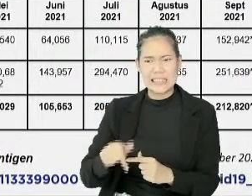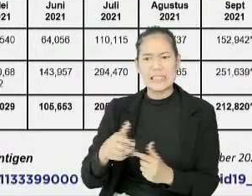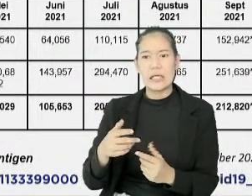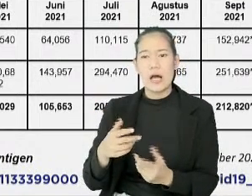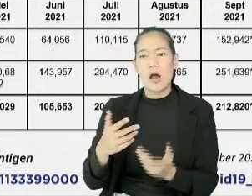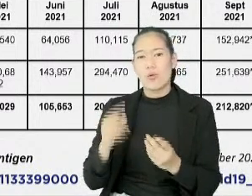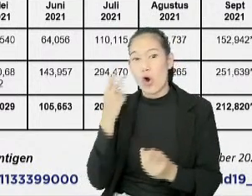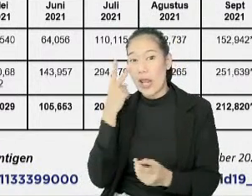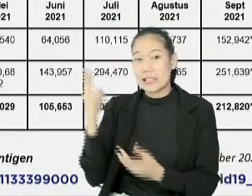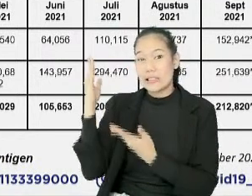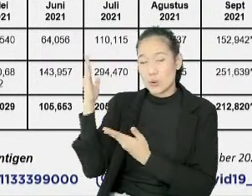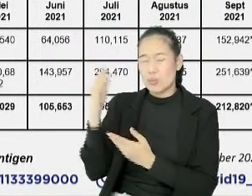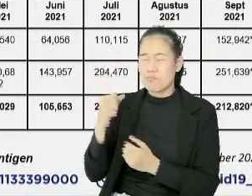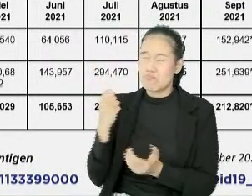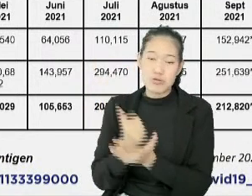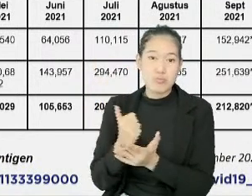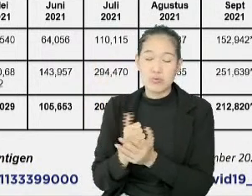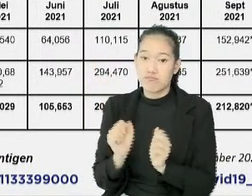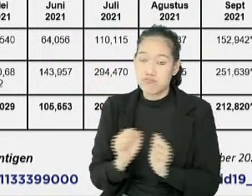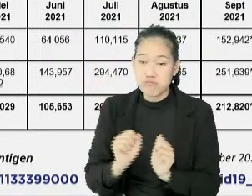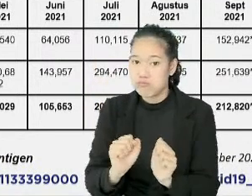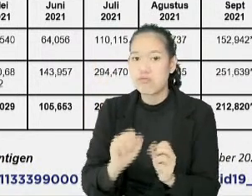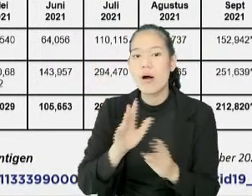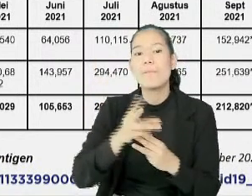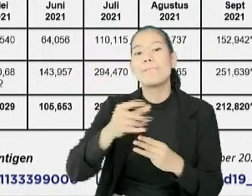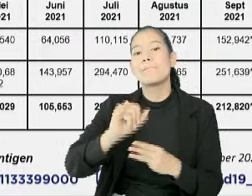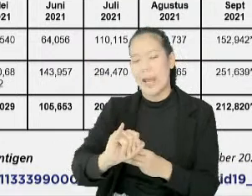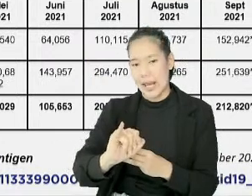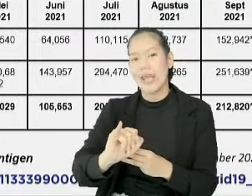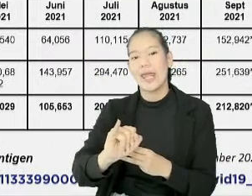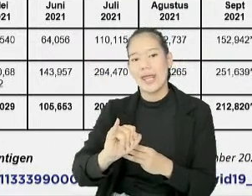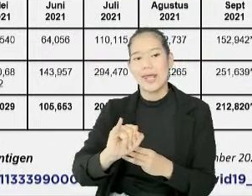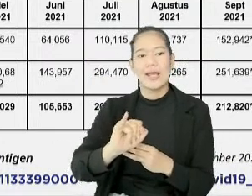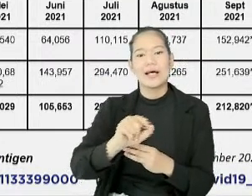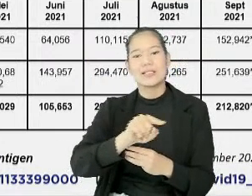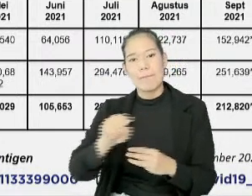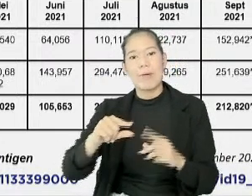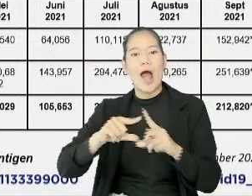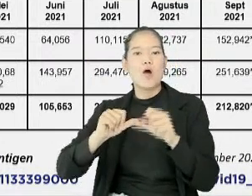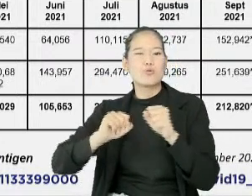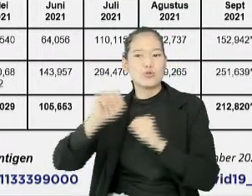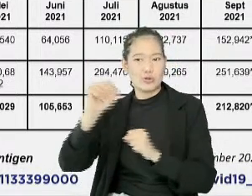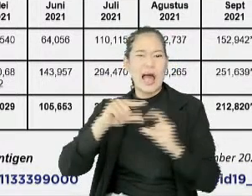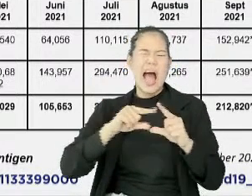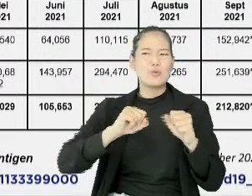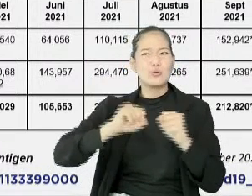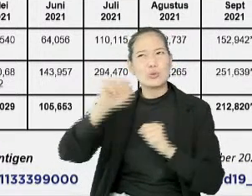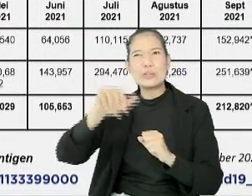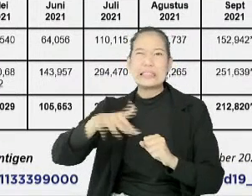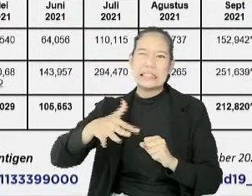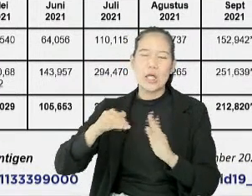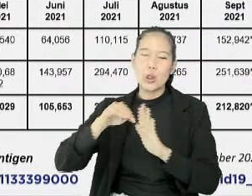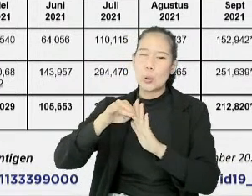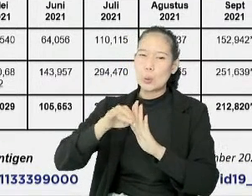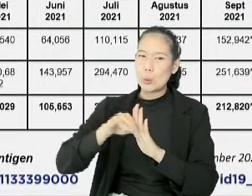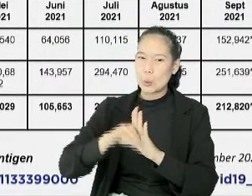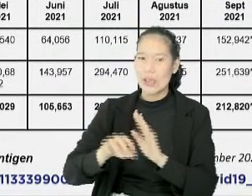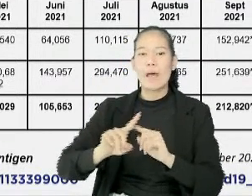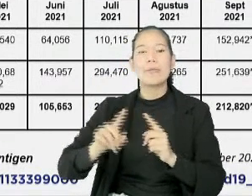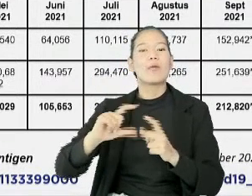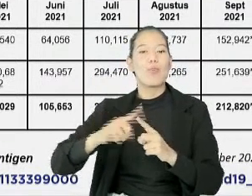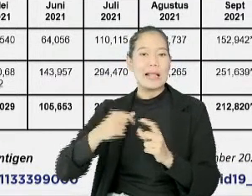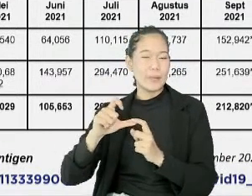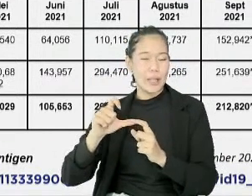sikapnya mulai memang kencang tuh di bulan Mei sudah mulai naik juni-juli tinggi Agustus agak sedikit menurun September mulai naik lagi